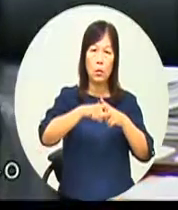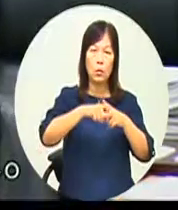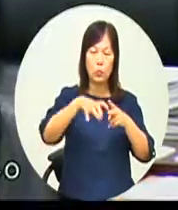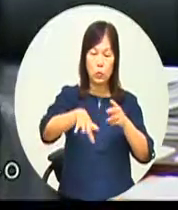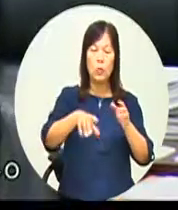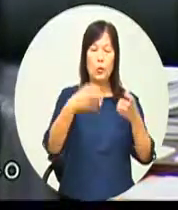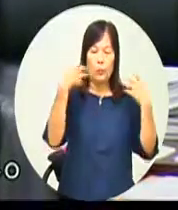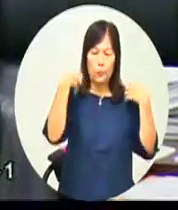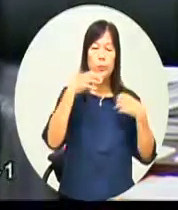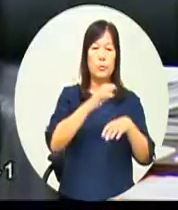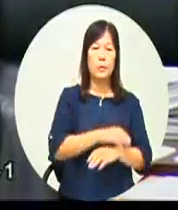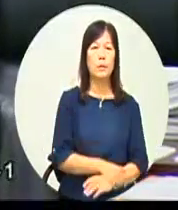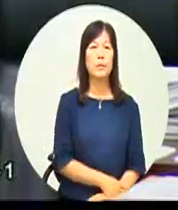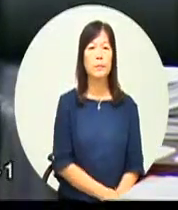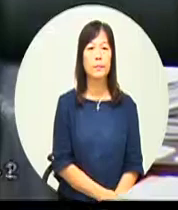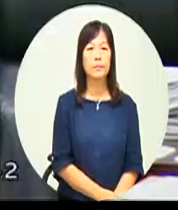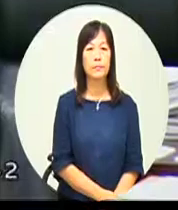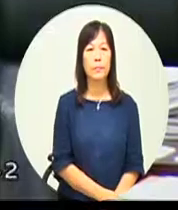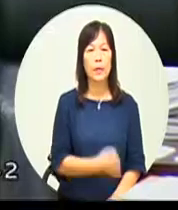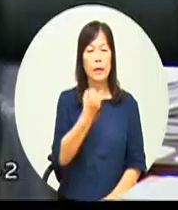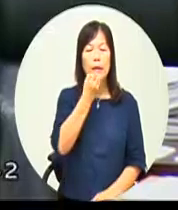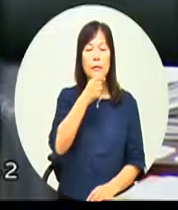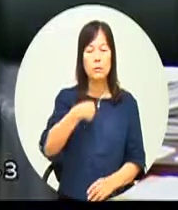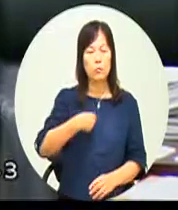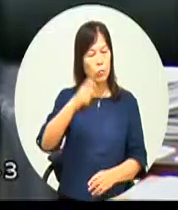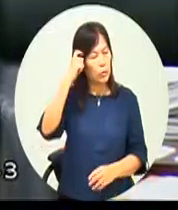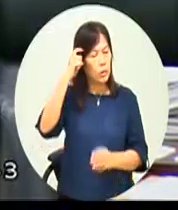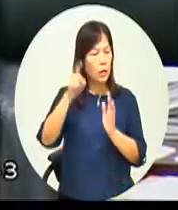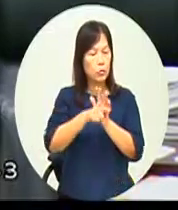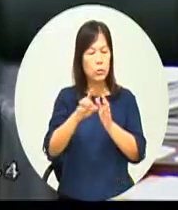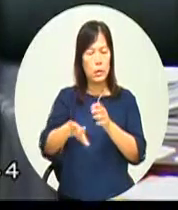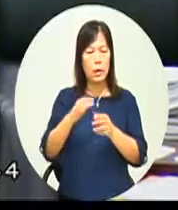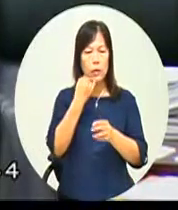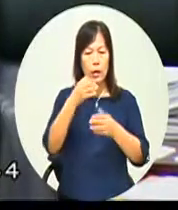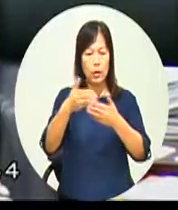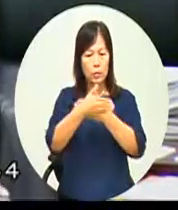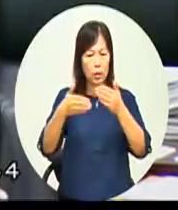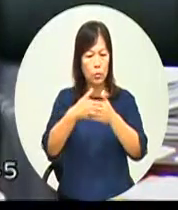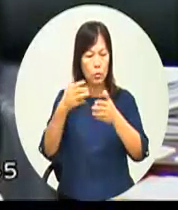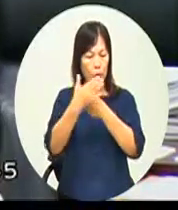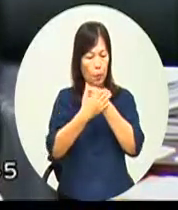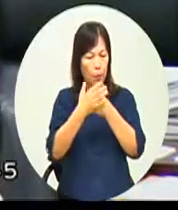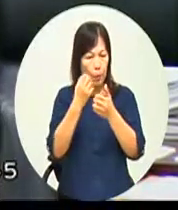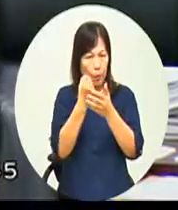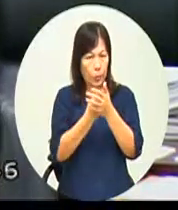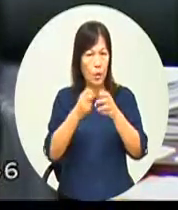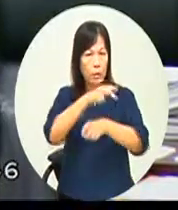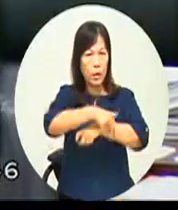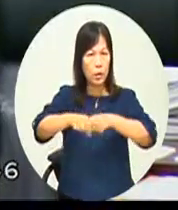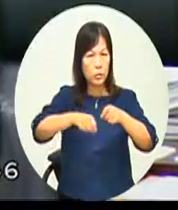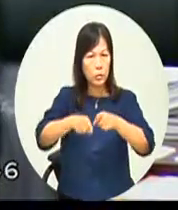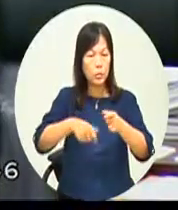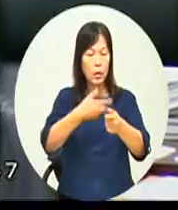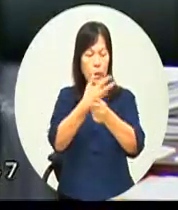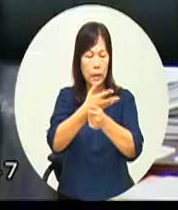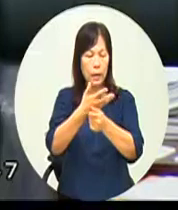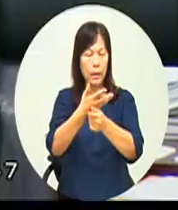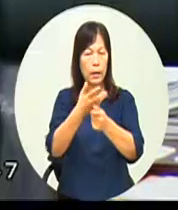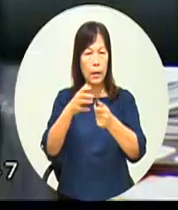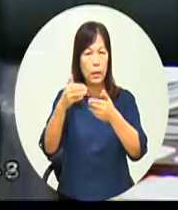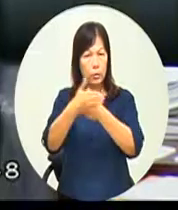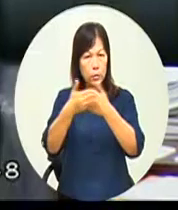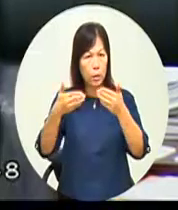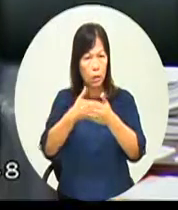是我会觉得，站在交通维持计划的一个交通局是提供有关于交